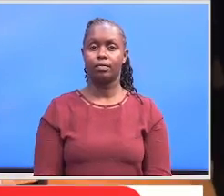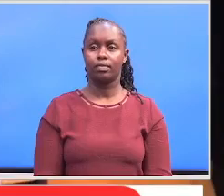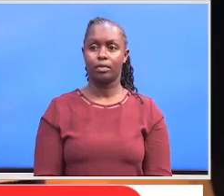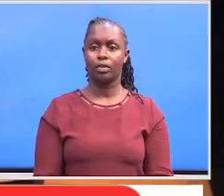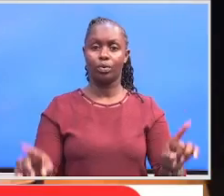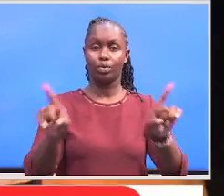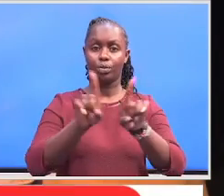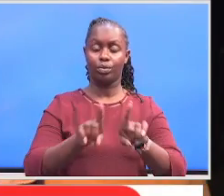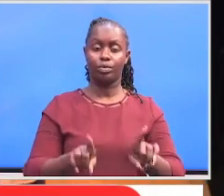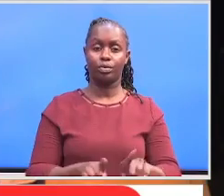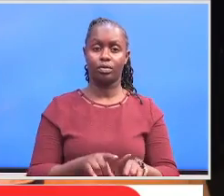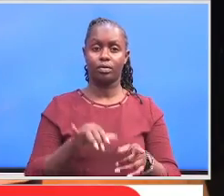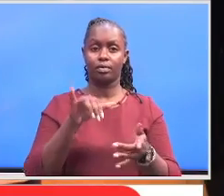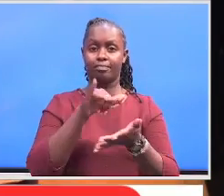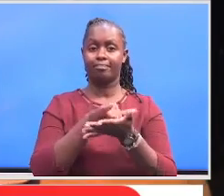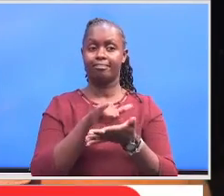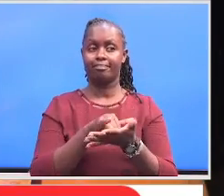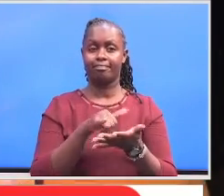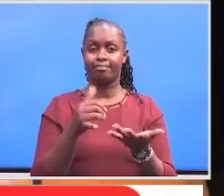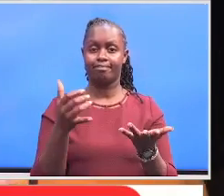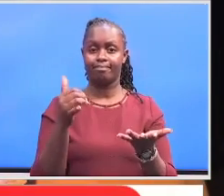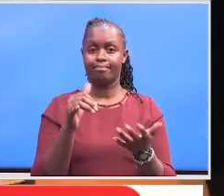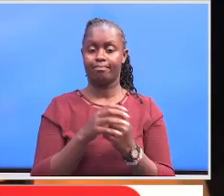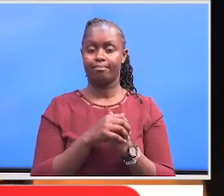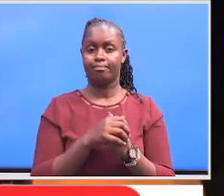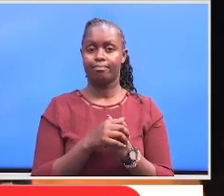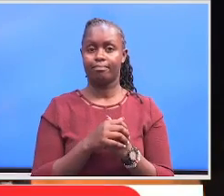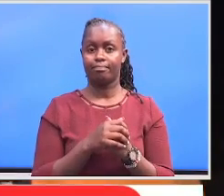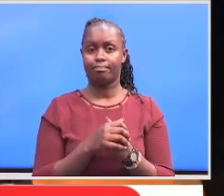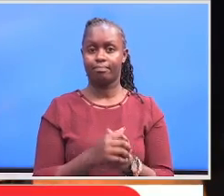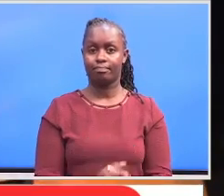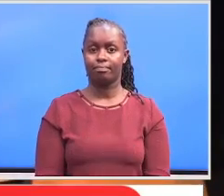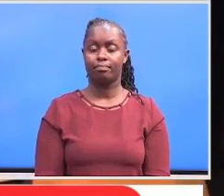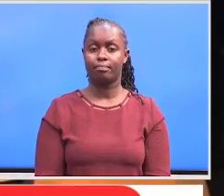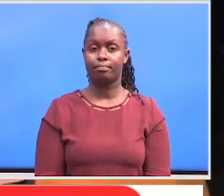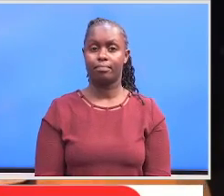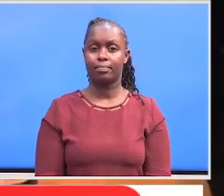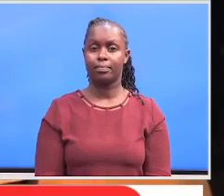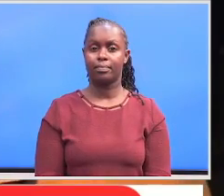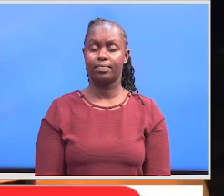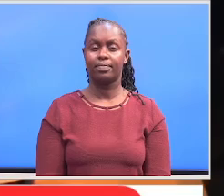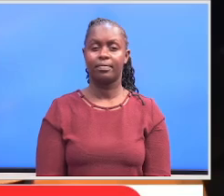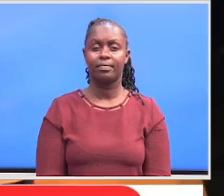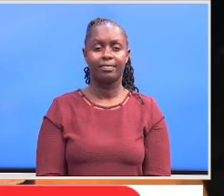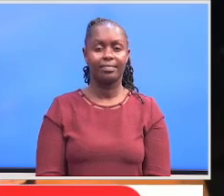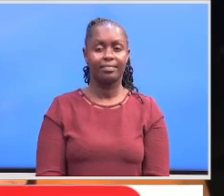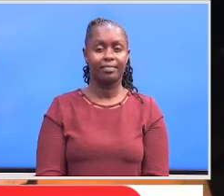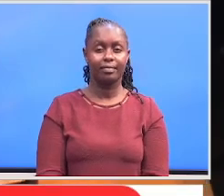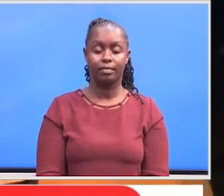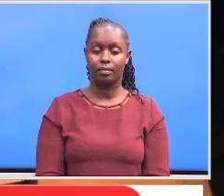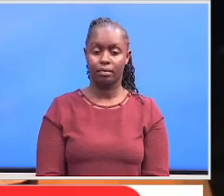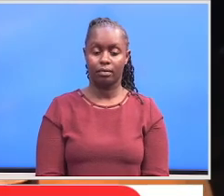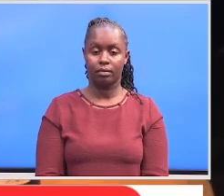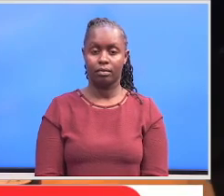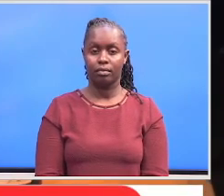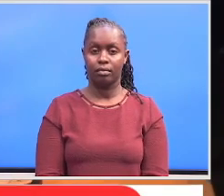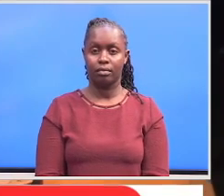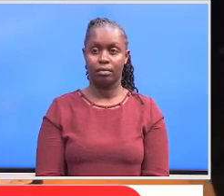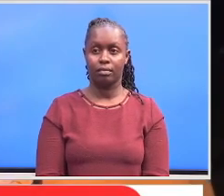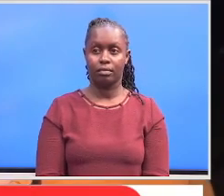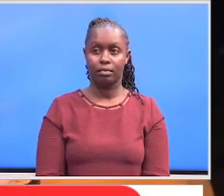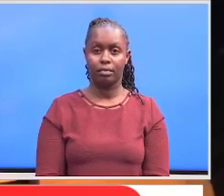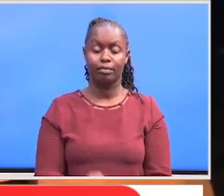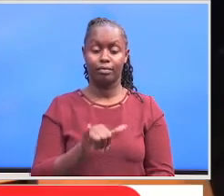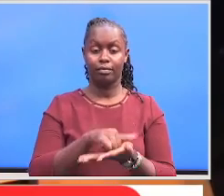kidogo, ilizama na tukajikuta tuko kwa shimo ndani na tukataabika sana kutoka kwa hiyo shimo, lakini tunashukuru Mungu kwa sababu